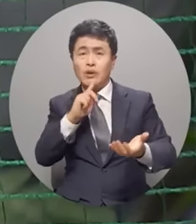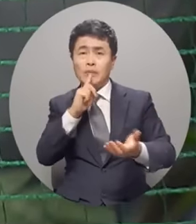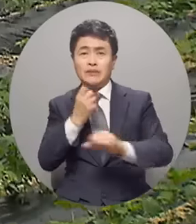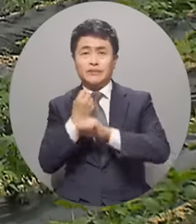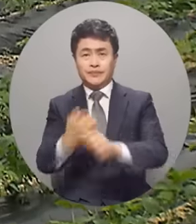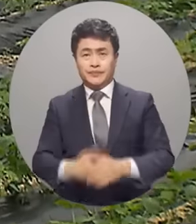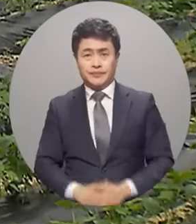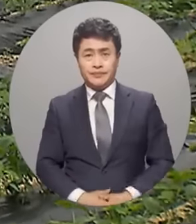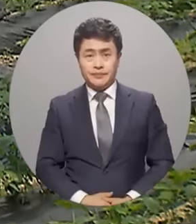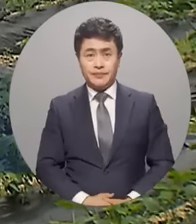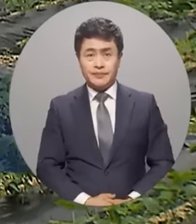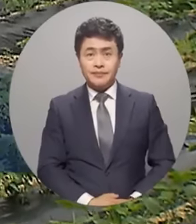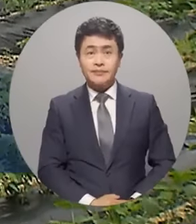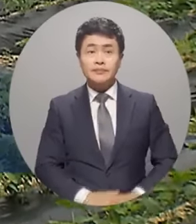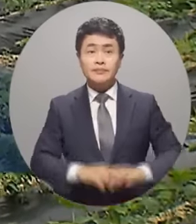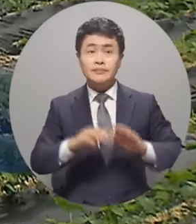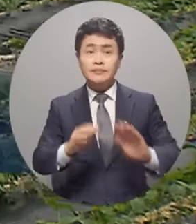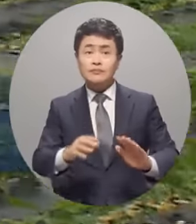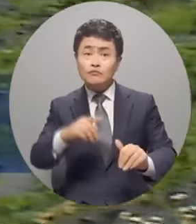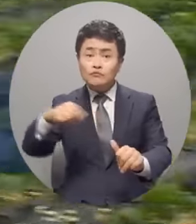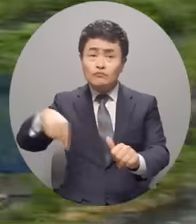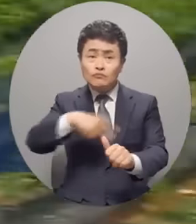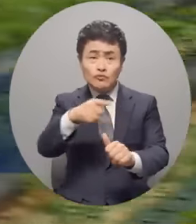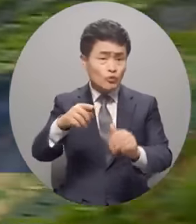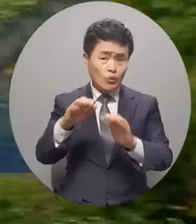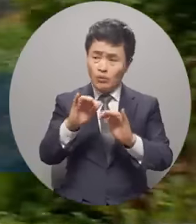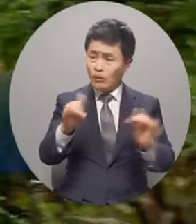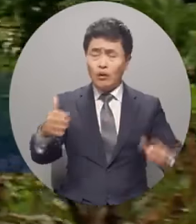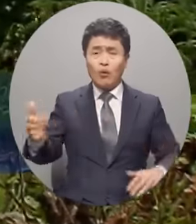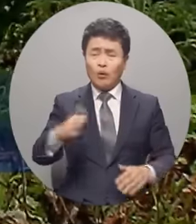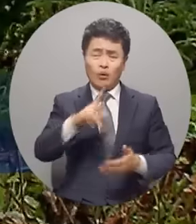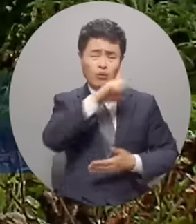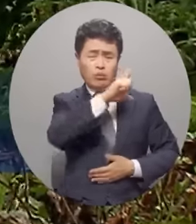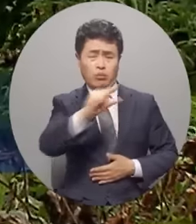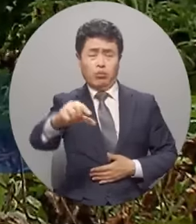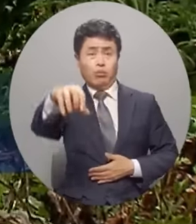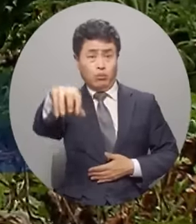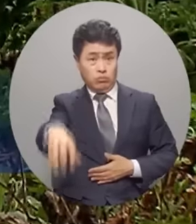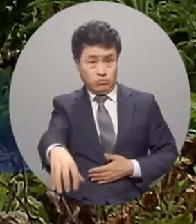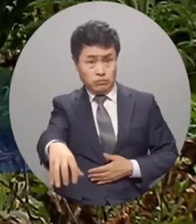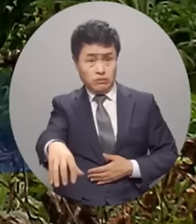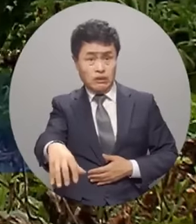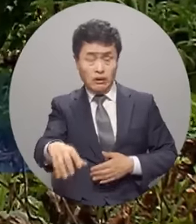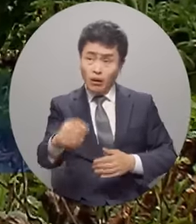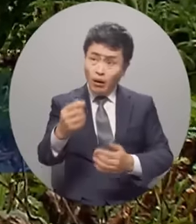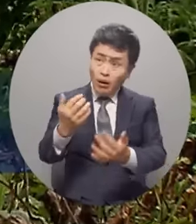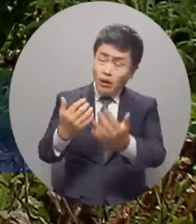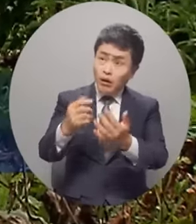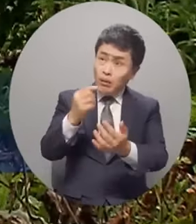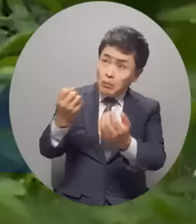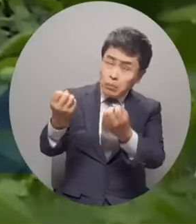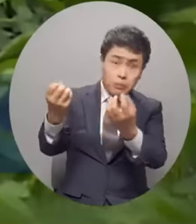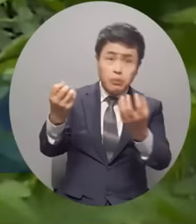밝혔습니다 주위에 가도 많 떨어져 있고 빛이라